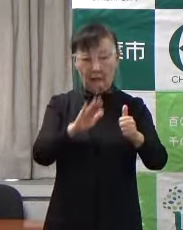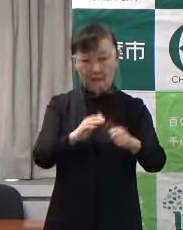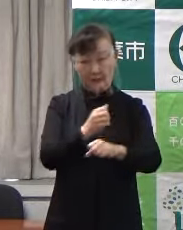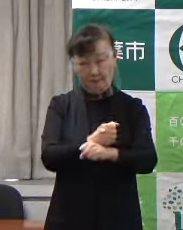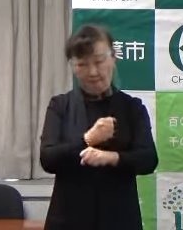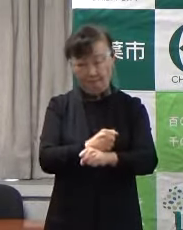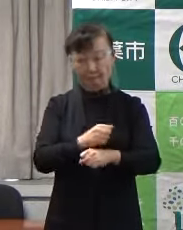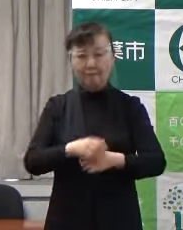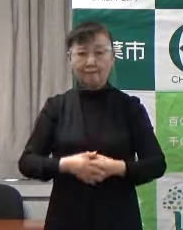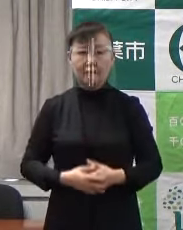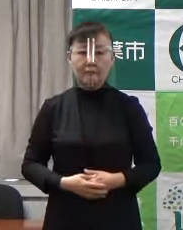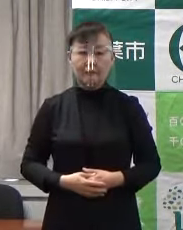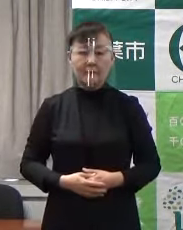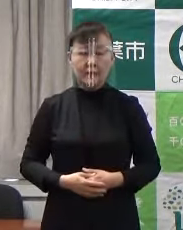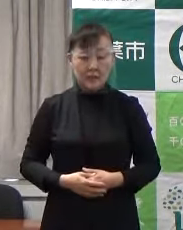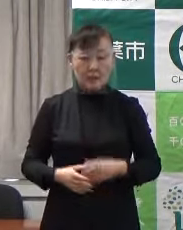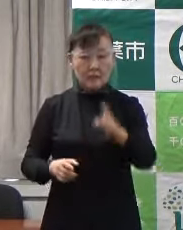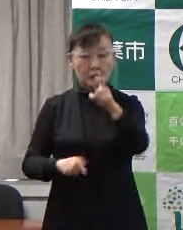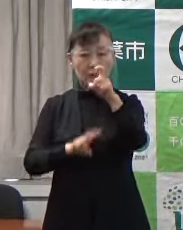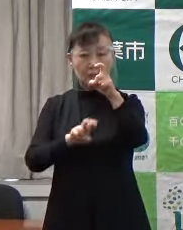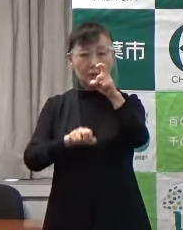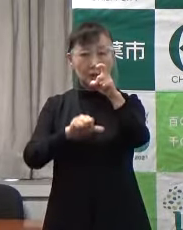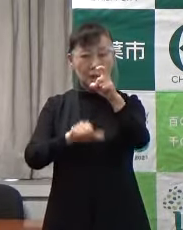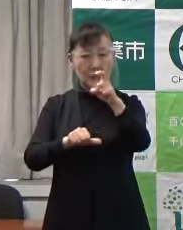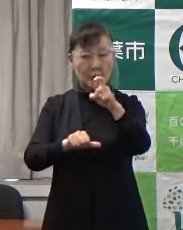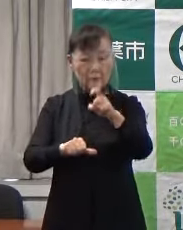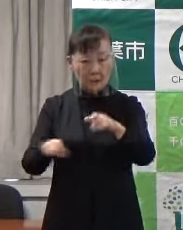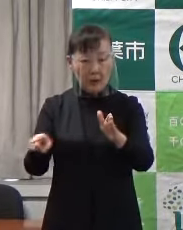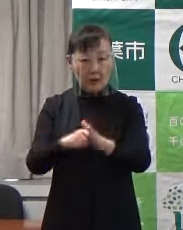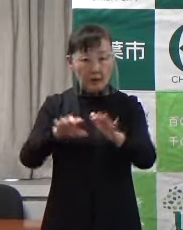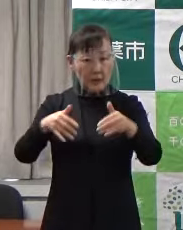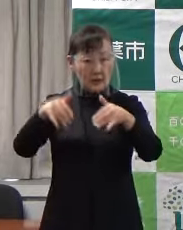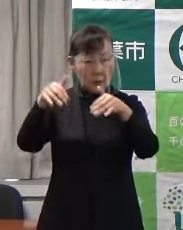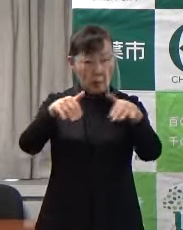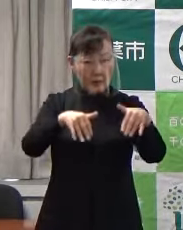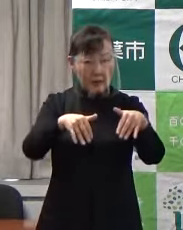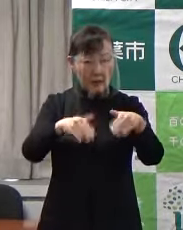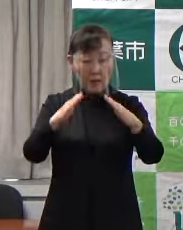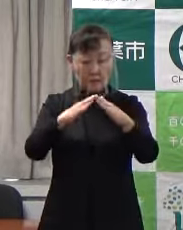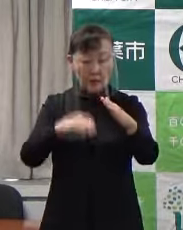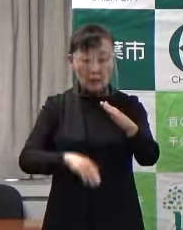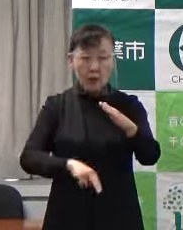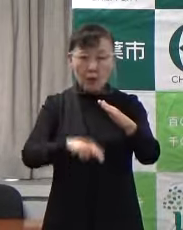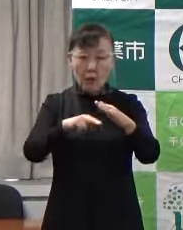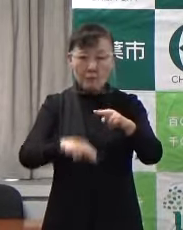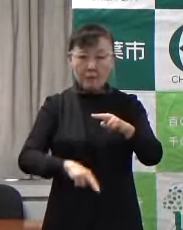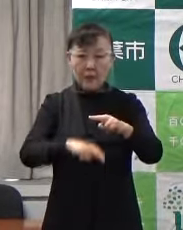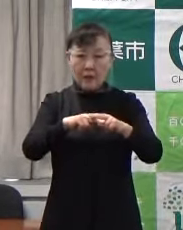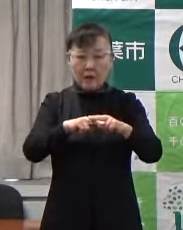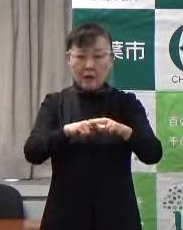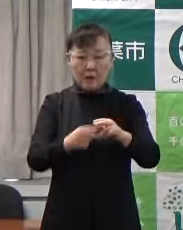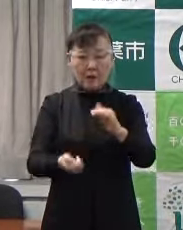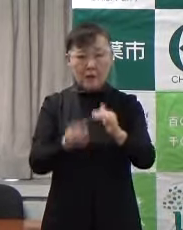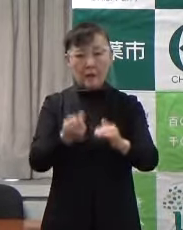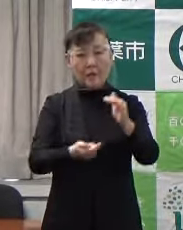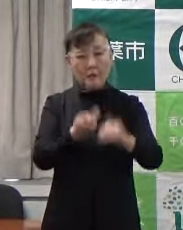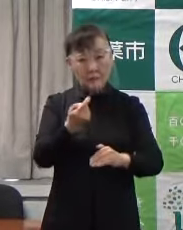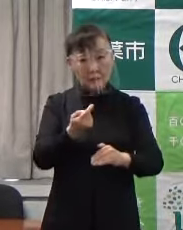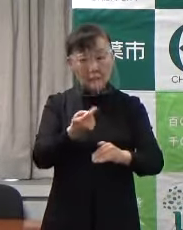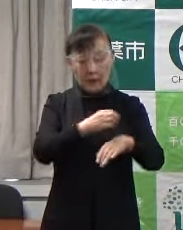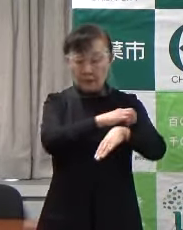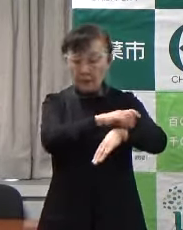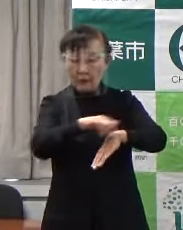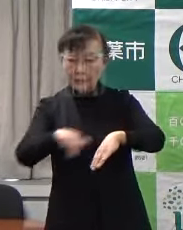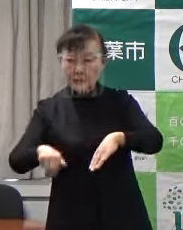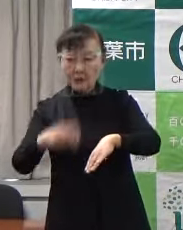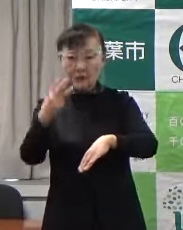及ぼしました。さらに10月25日の記録的な大雨では床上床下浸水などが多く発生するとともに、土砂災害